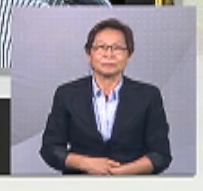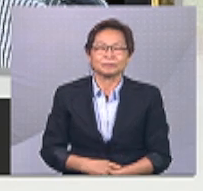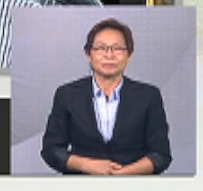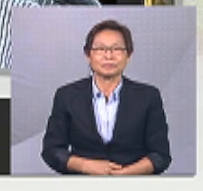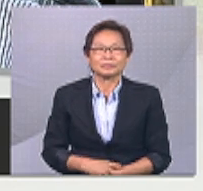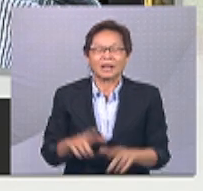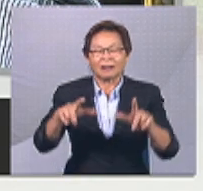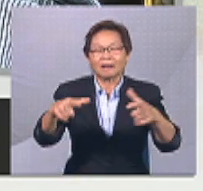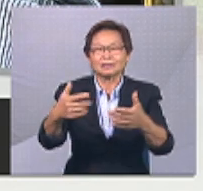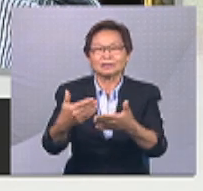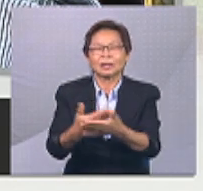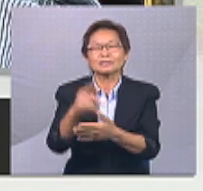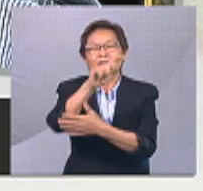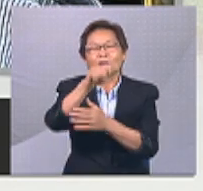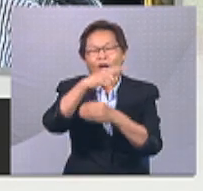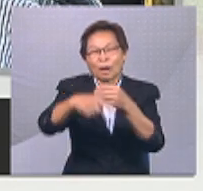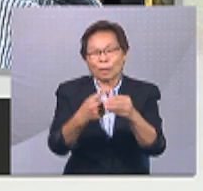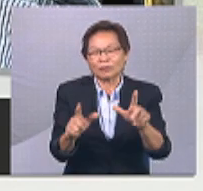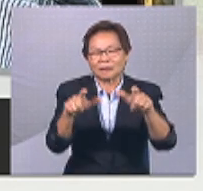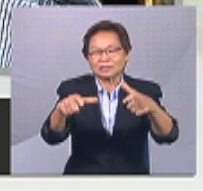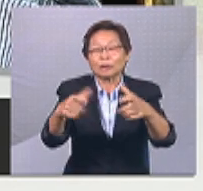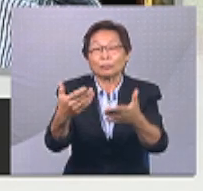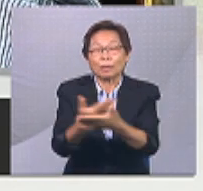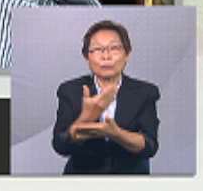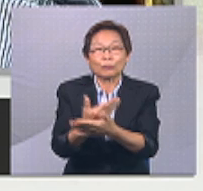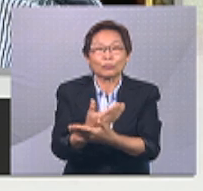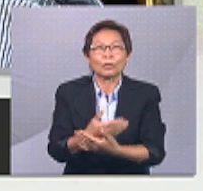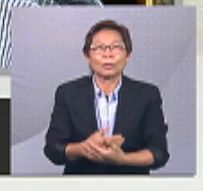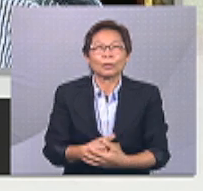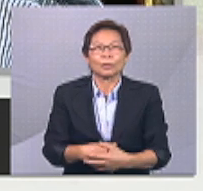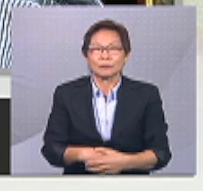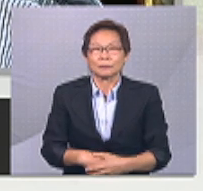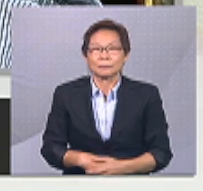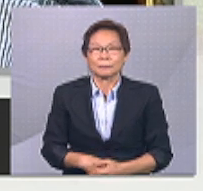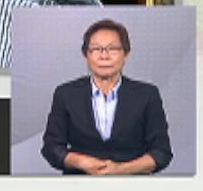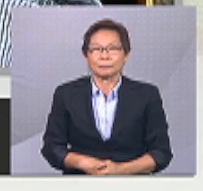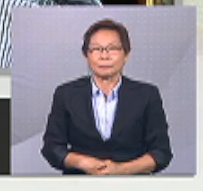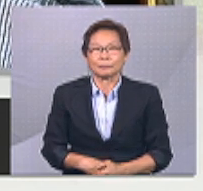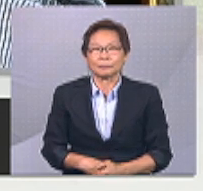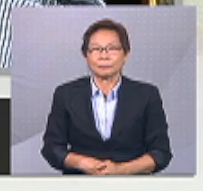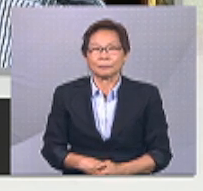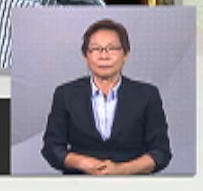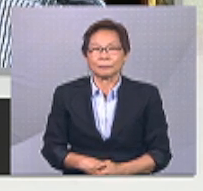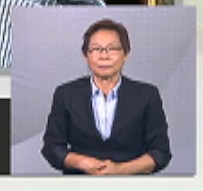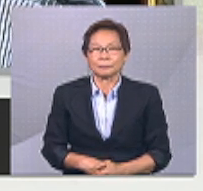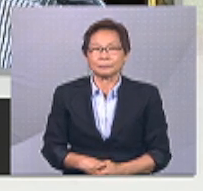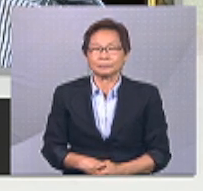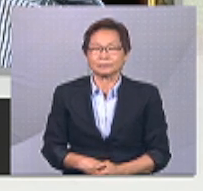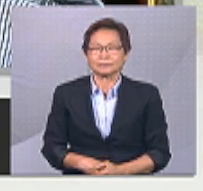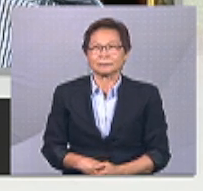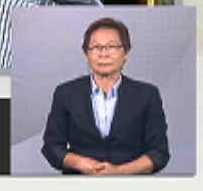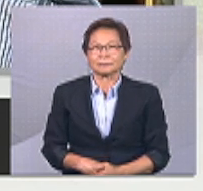ini? Dan yesterday, ada lagi satu, Datuk kata, Datuk post dekat Facebook mengenai